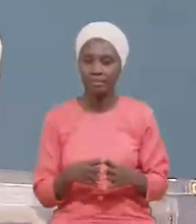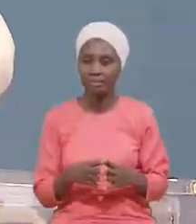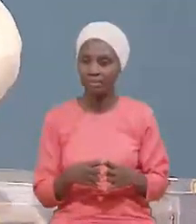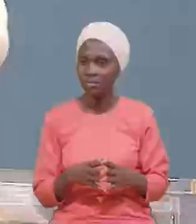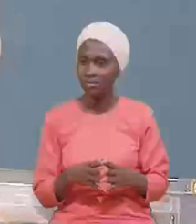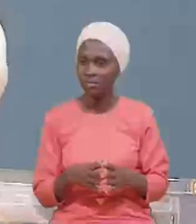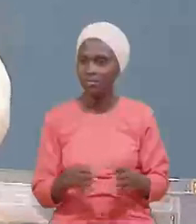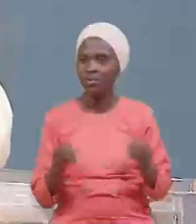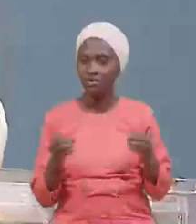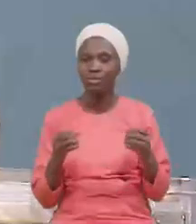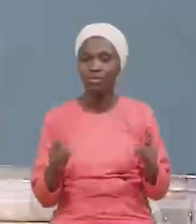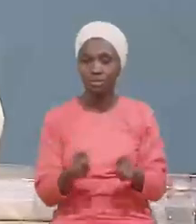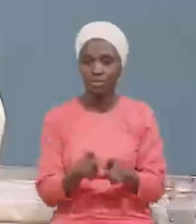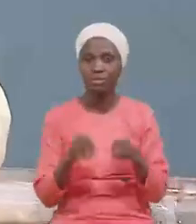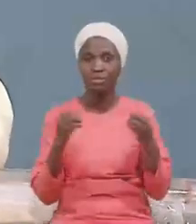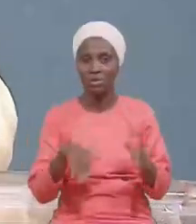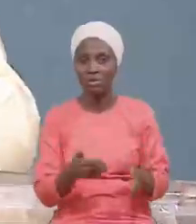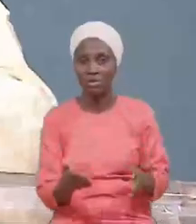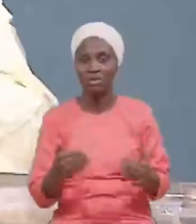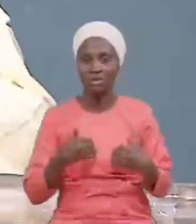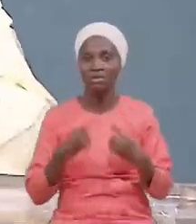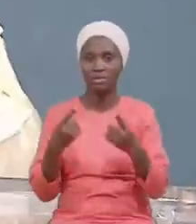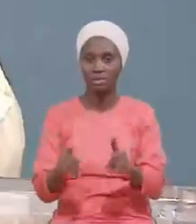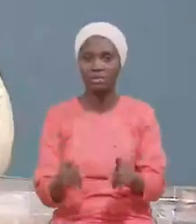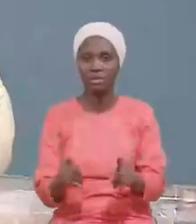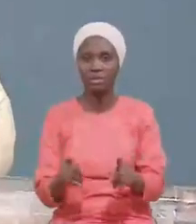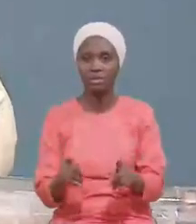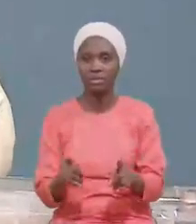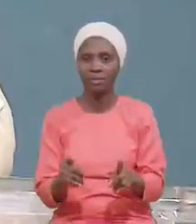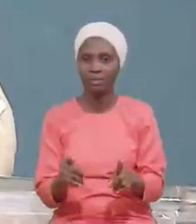Quoique bien de choses aient lieu,